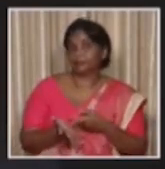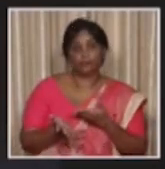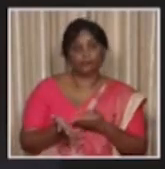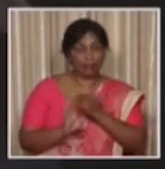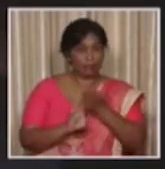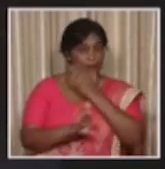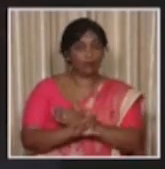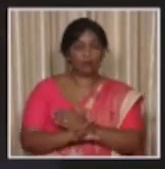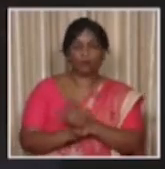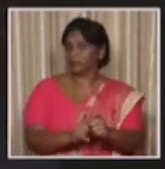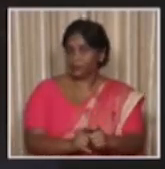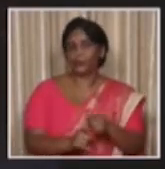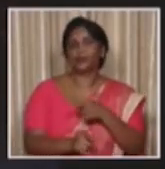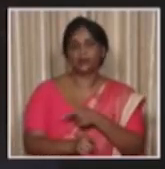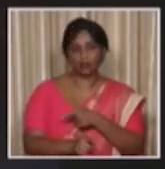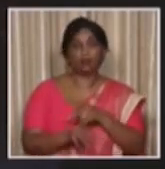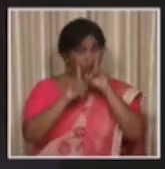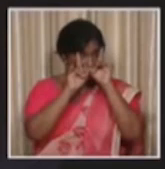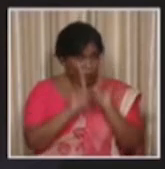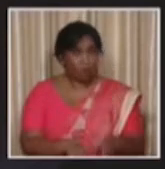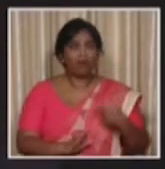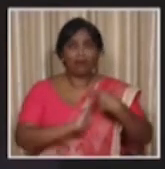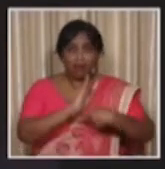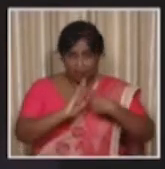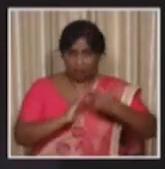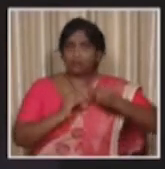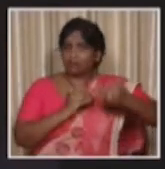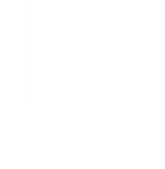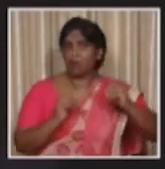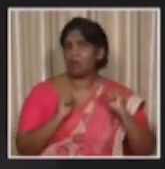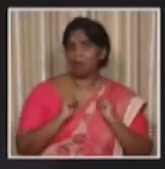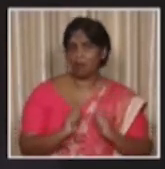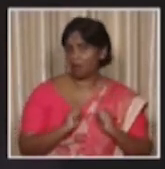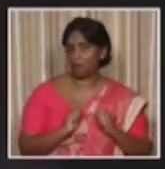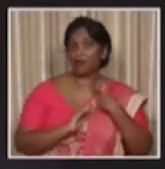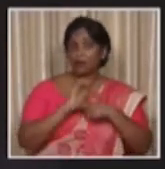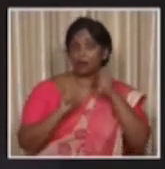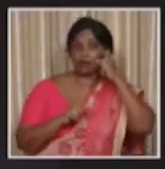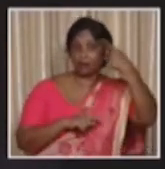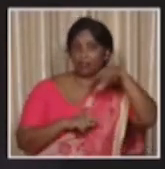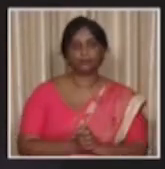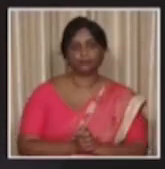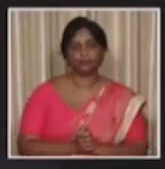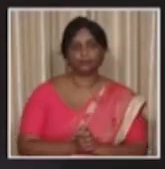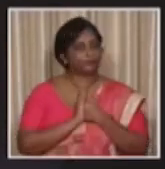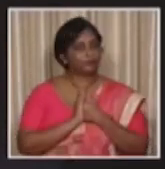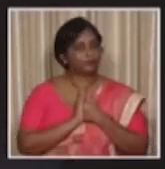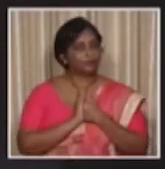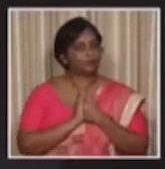මීට වැඩිය ඉතා බරපතලයි. මෙහෙමද මේ රට ඉස්සරහට යන්නේ කොහොමද කියලාක රටේ ජනතාවට තේරුම් ගන්න පුළුවන් වෙයි.